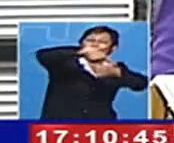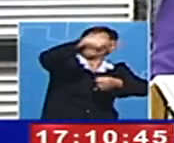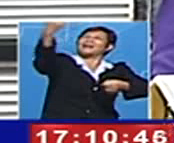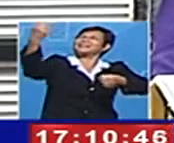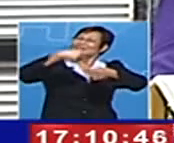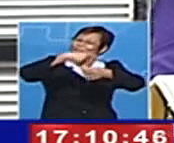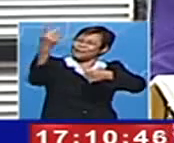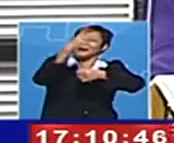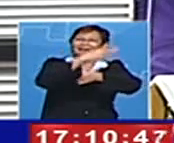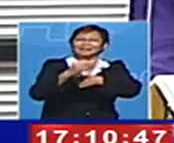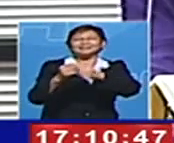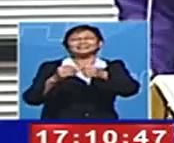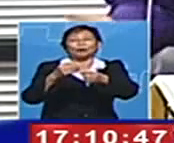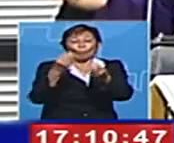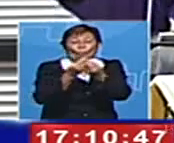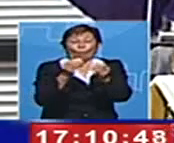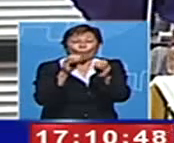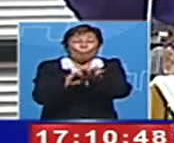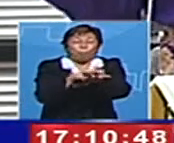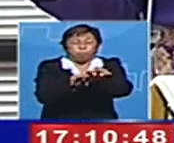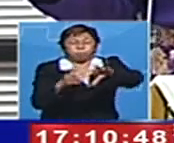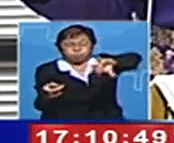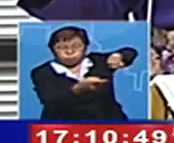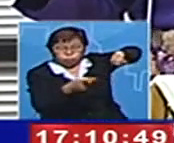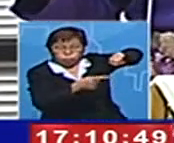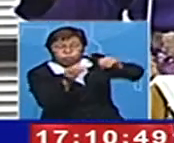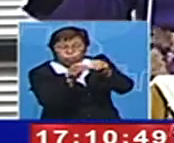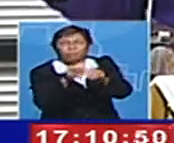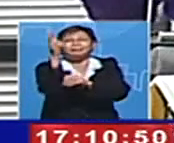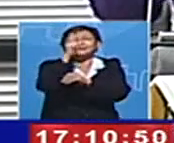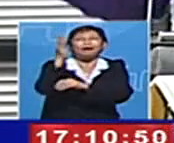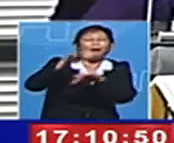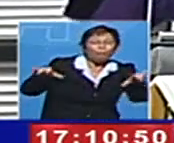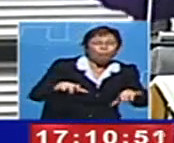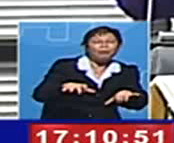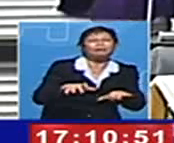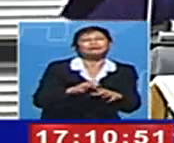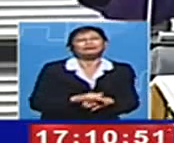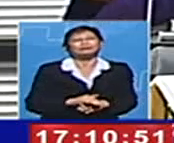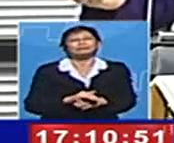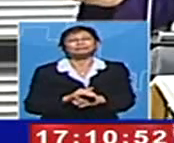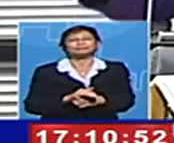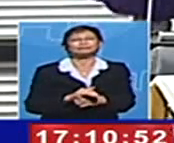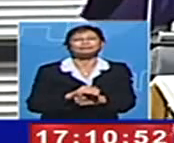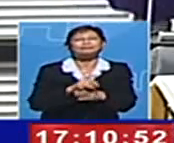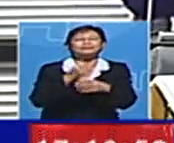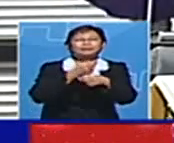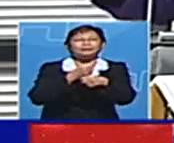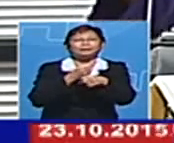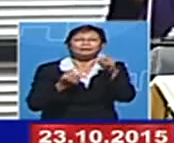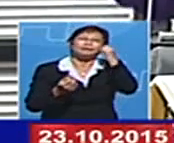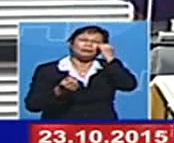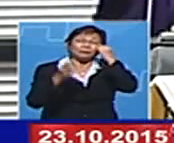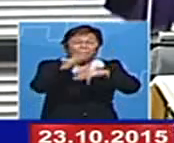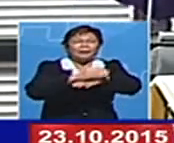hasil tuaian mereka kerajaan akan melaksanakan pemutuan sebenar padi dan